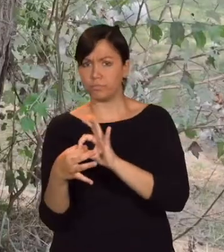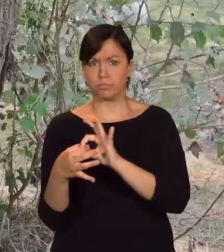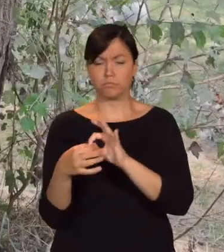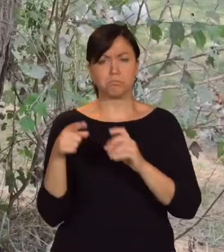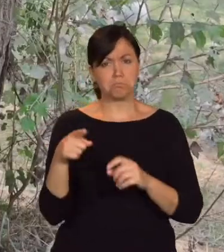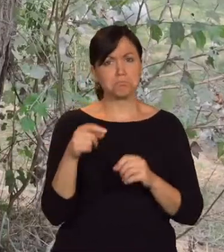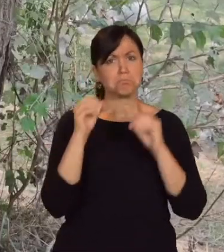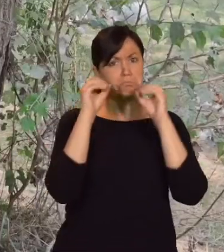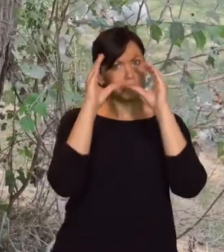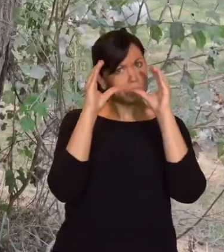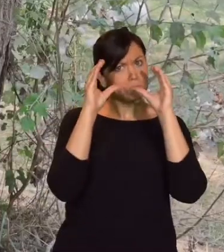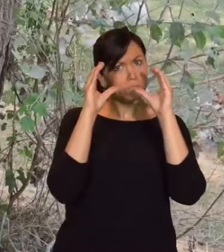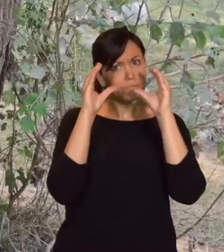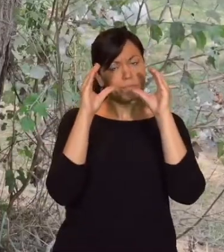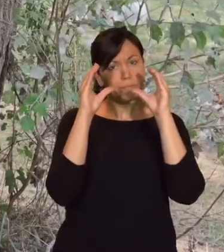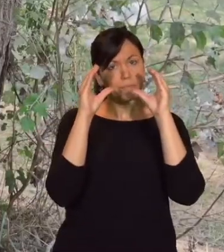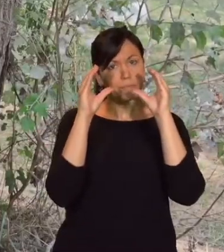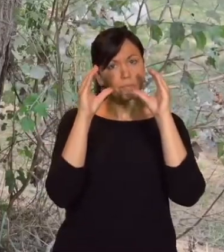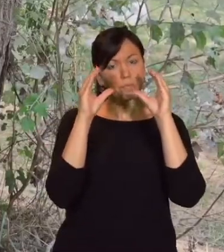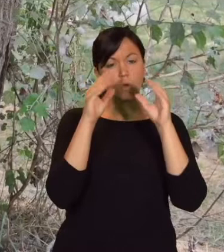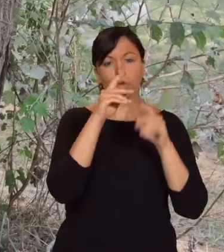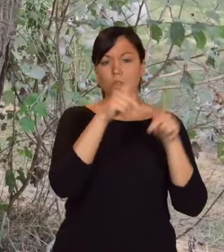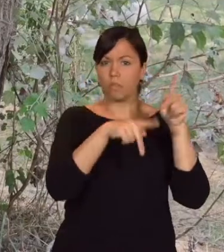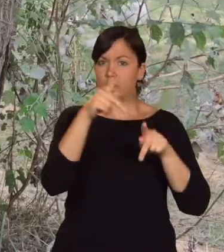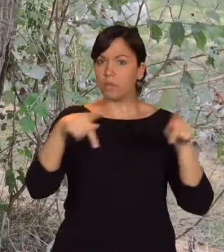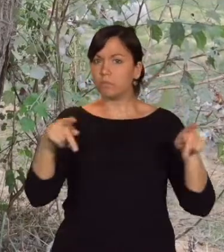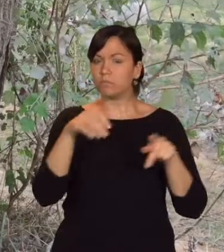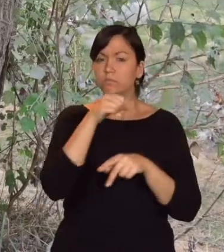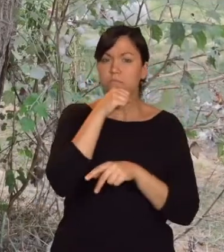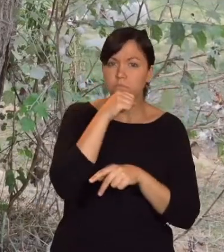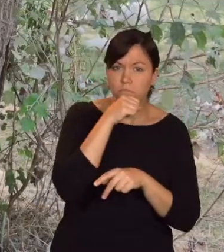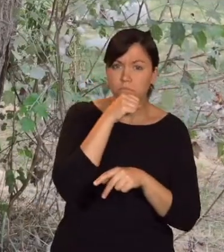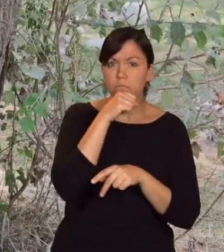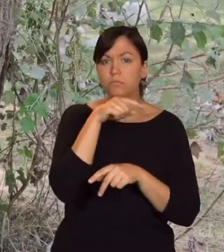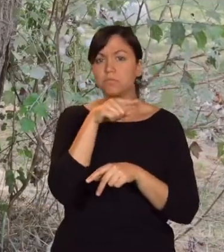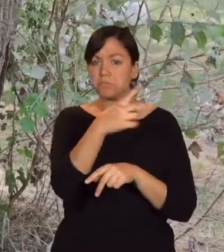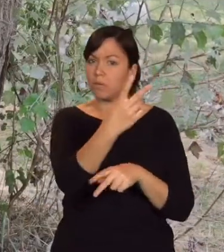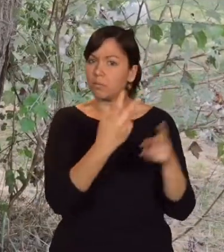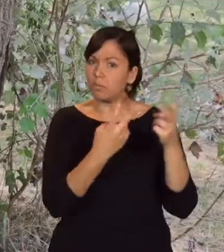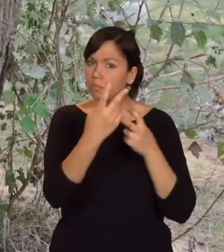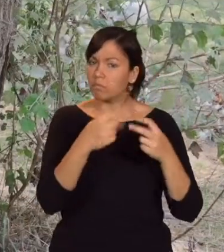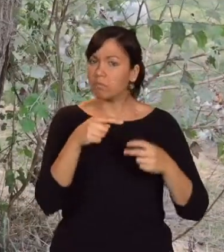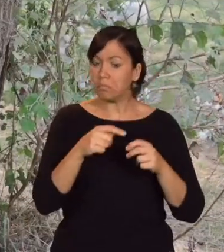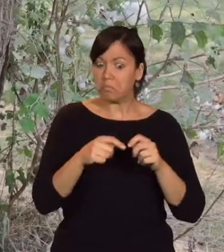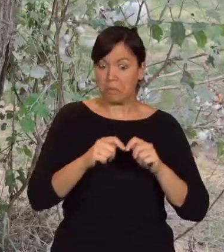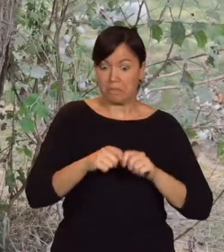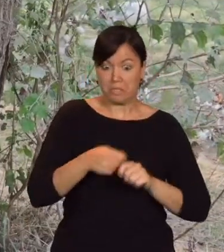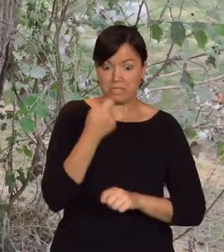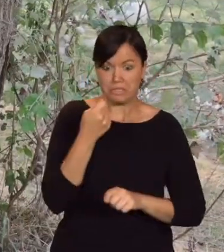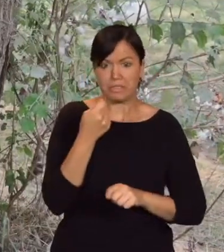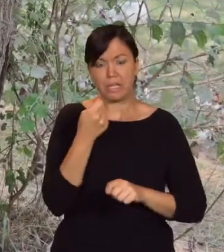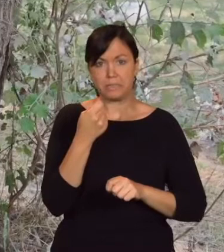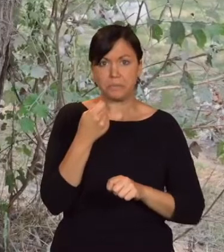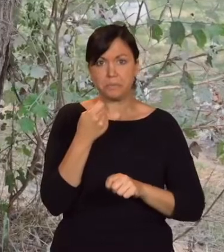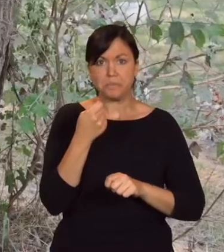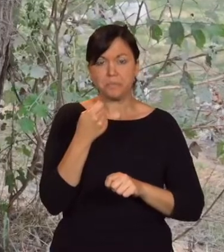ser impressionant doncs, la resposta, no?, de les àvies que van venir. Al principi estaven una